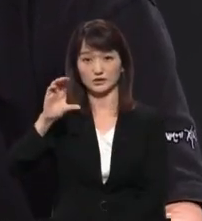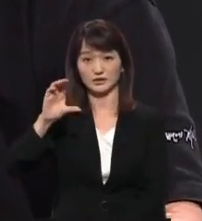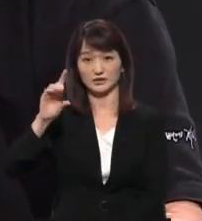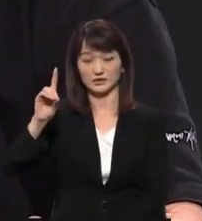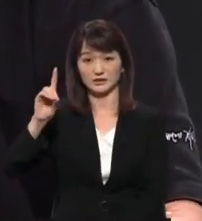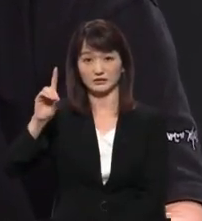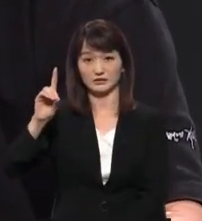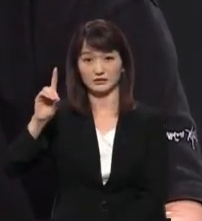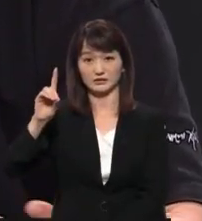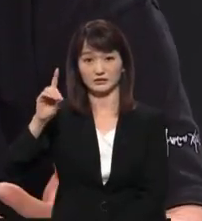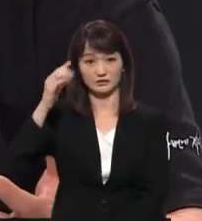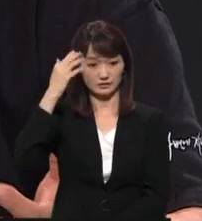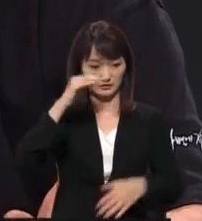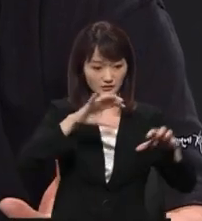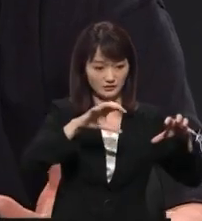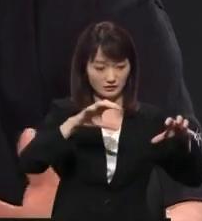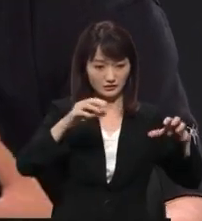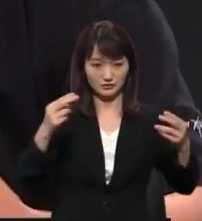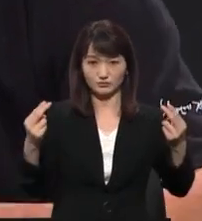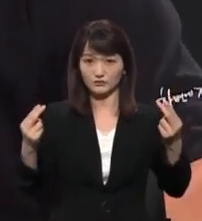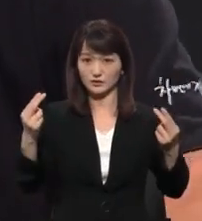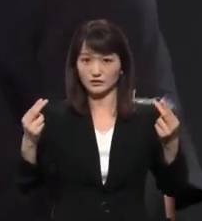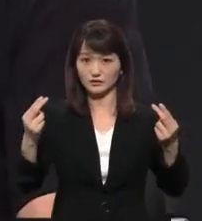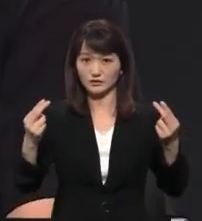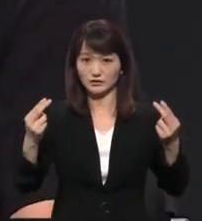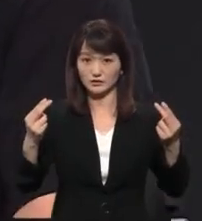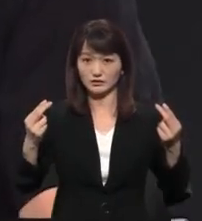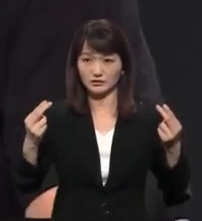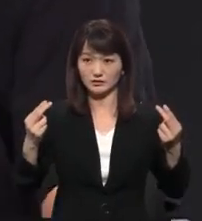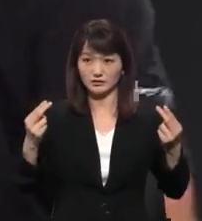대한민국 사회를 본다면